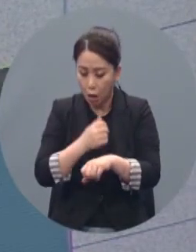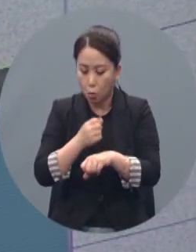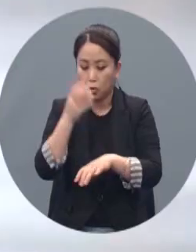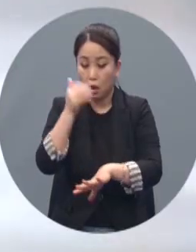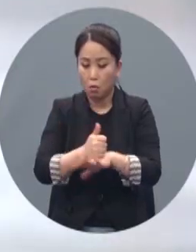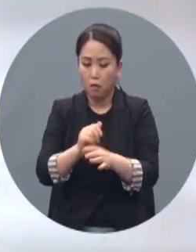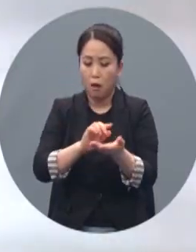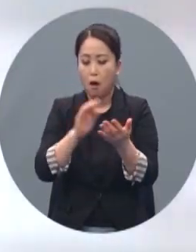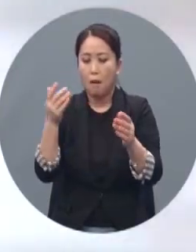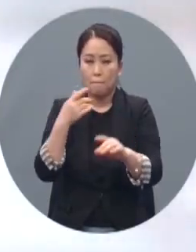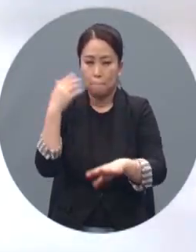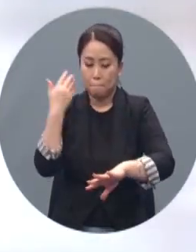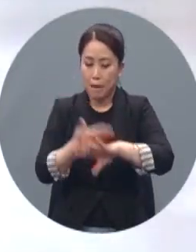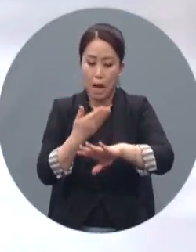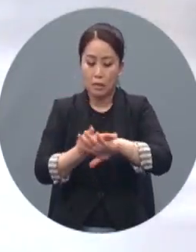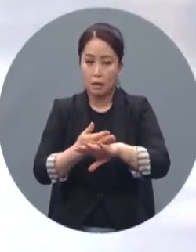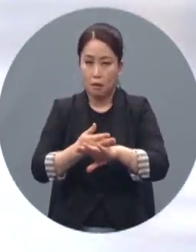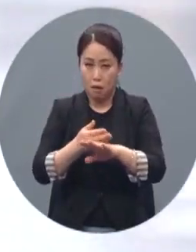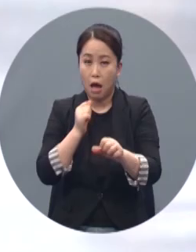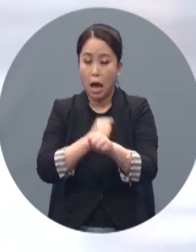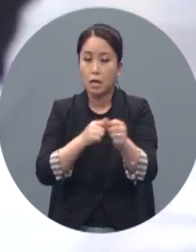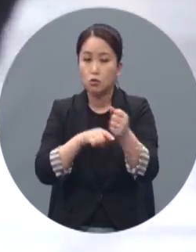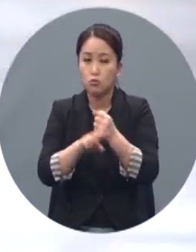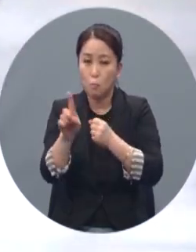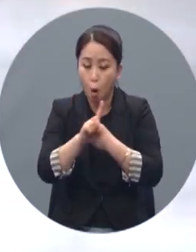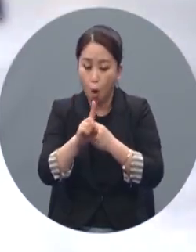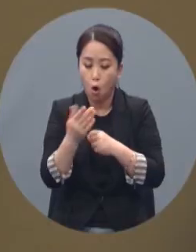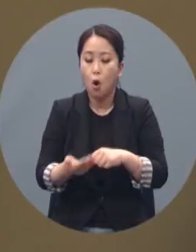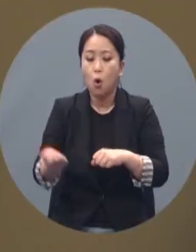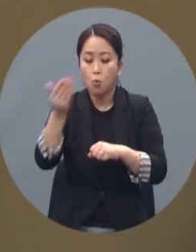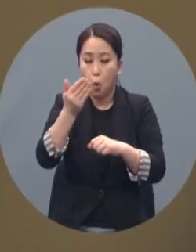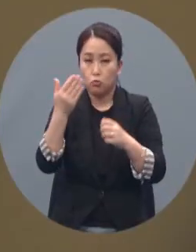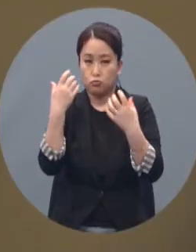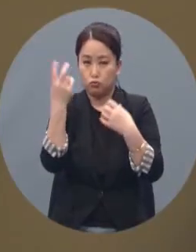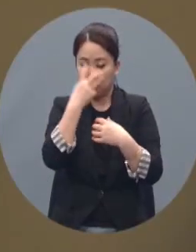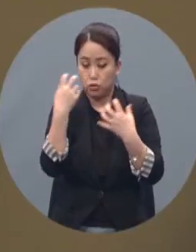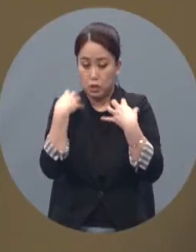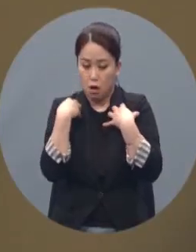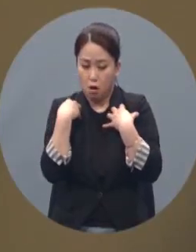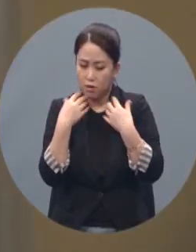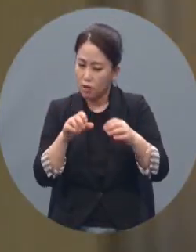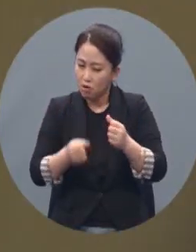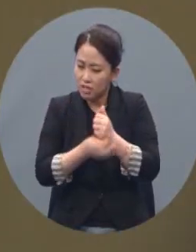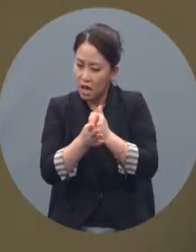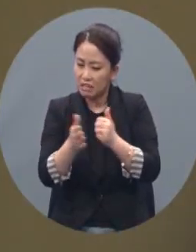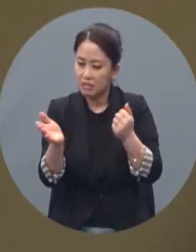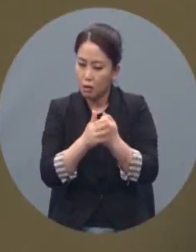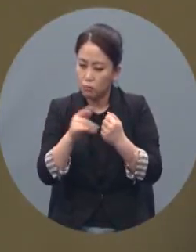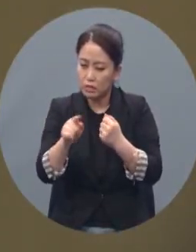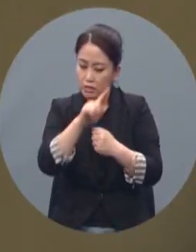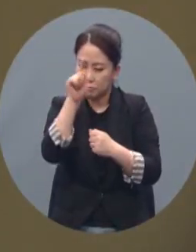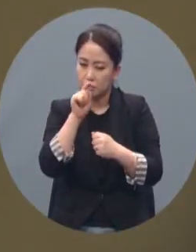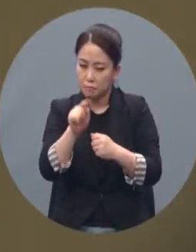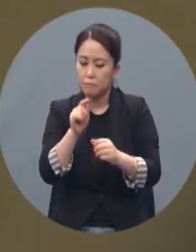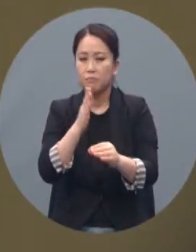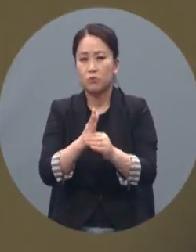게 이번 공수처 수사의 영향인지 그 배경이 의구심을 사고 있습니다. MBC 뉴스 윤파란입니다.